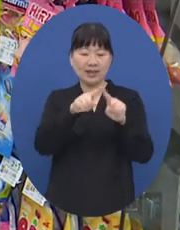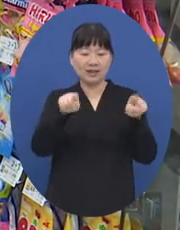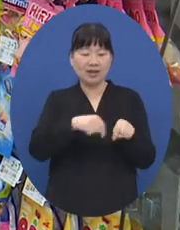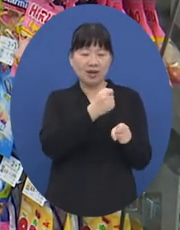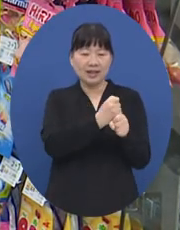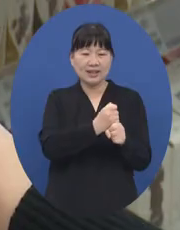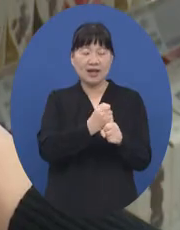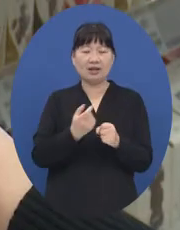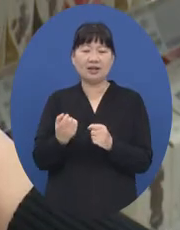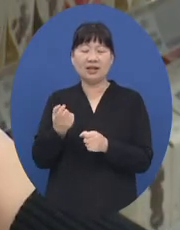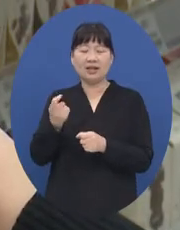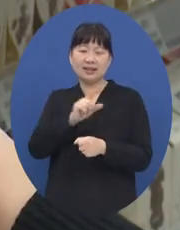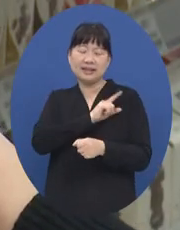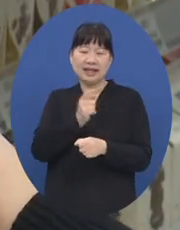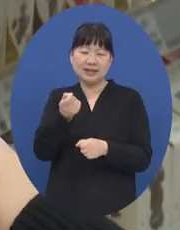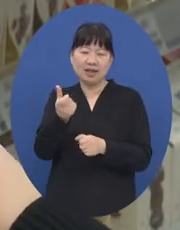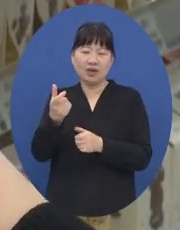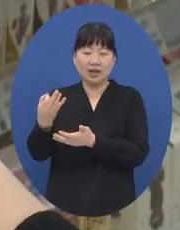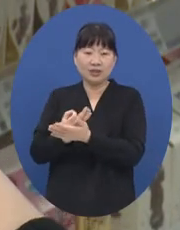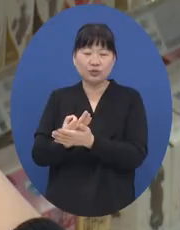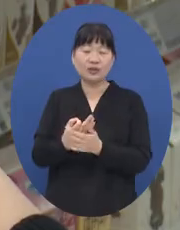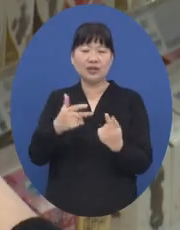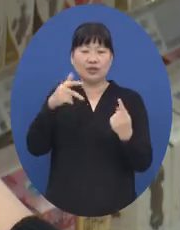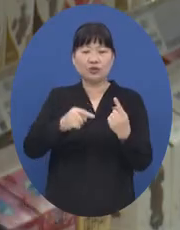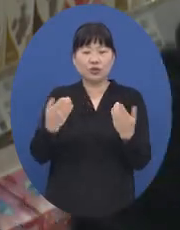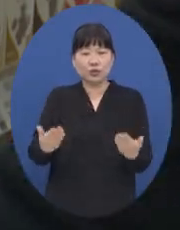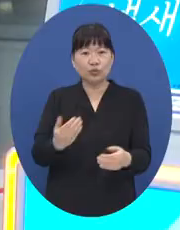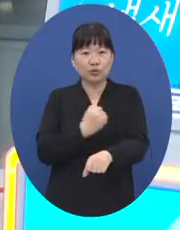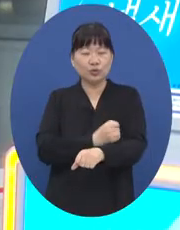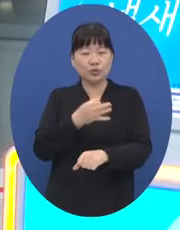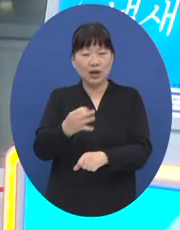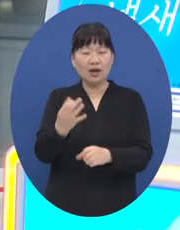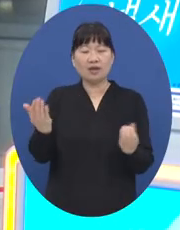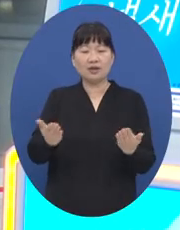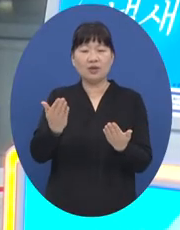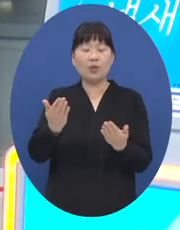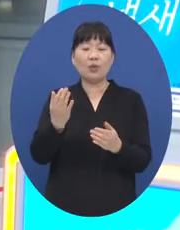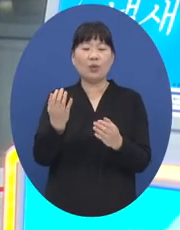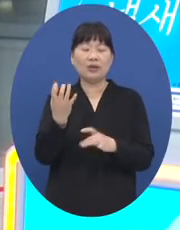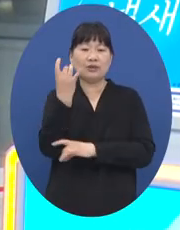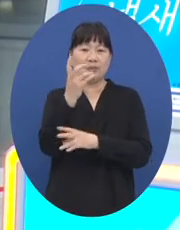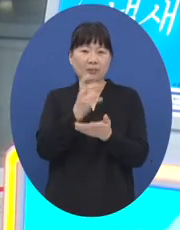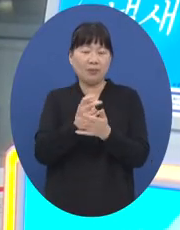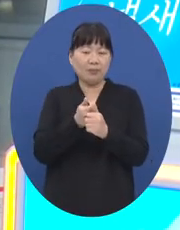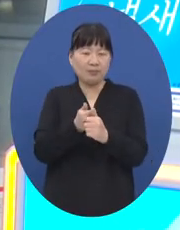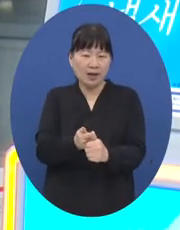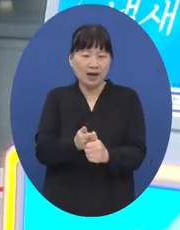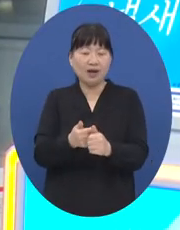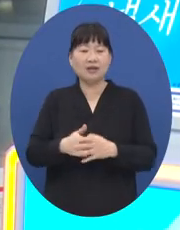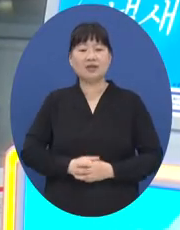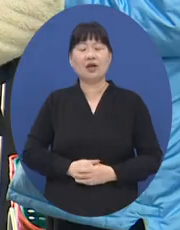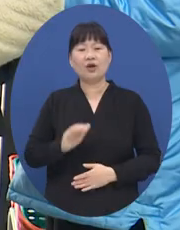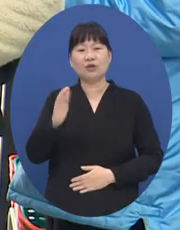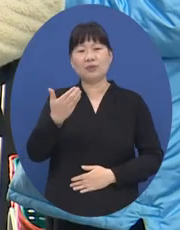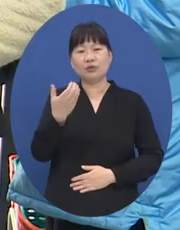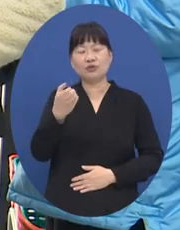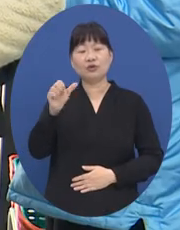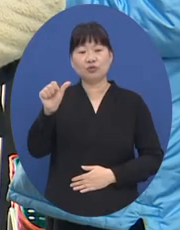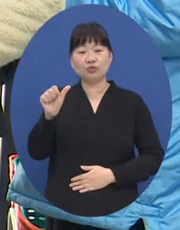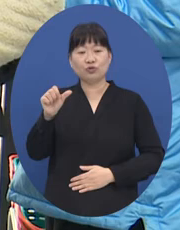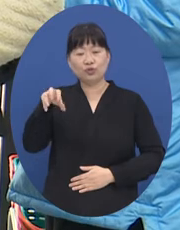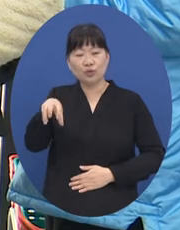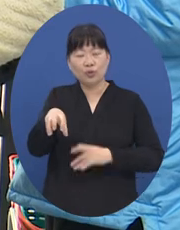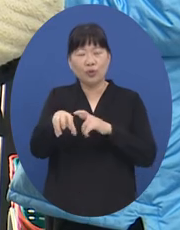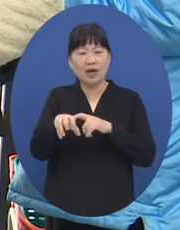작성과 최저임금, 주휴수당 지급 등 기본 근로기준법을 준수한 도내 소규모 사업장 990곳은 우리